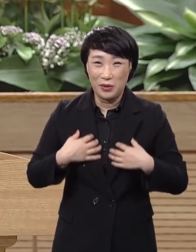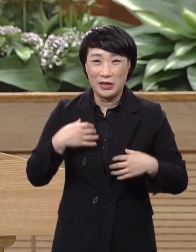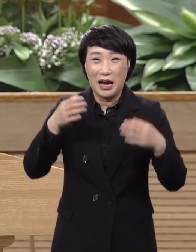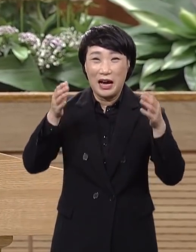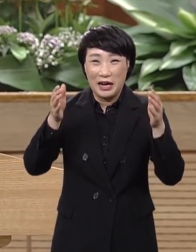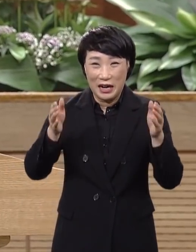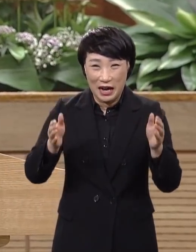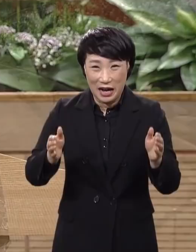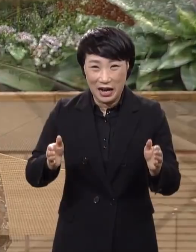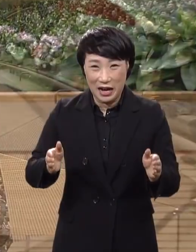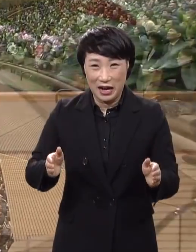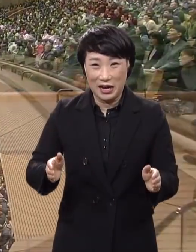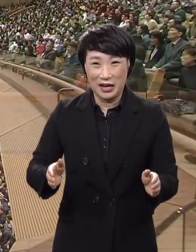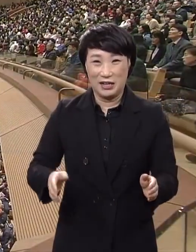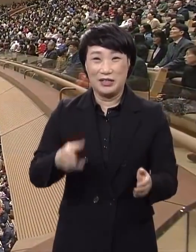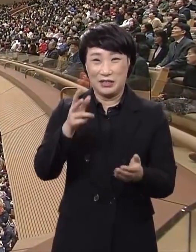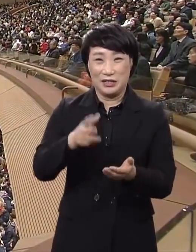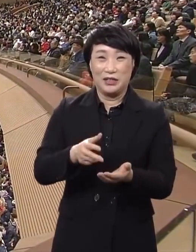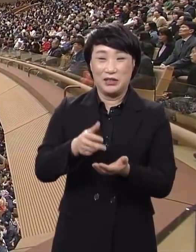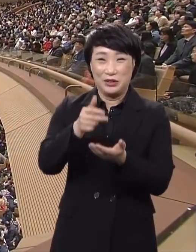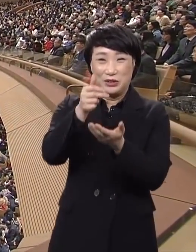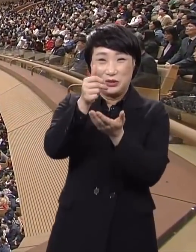세상으로 나간